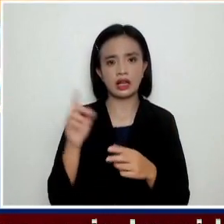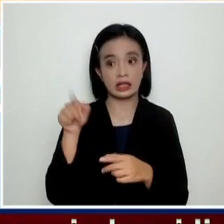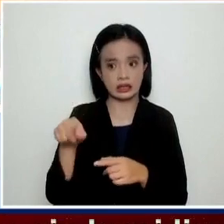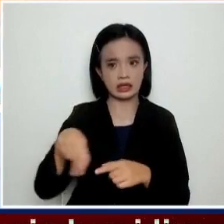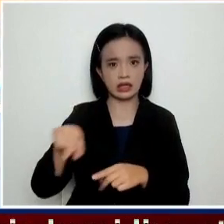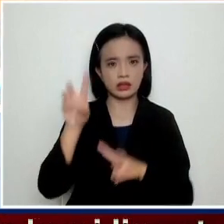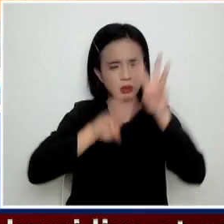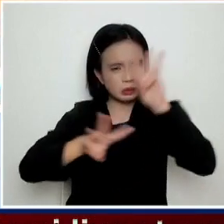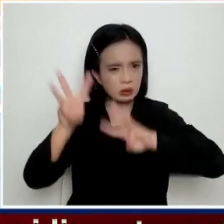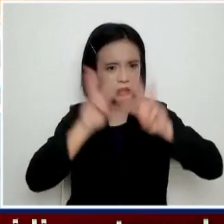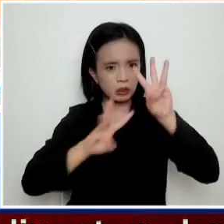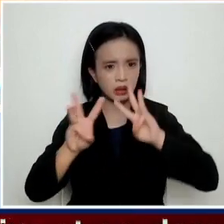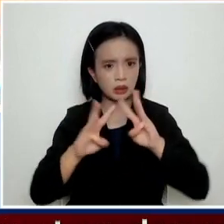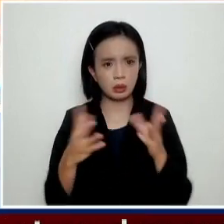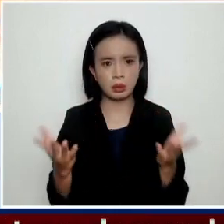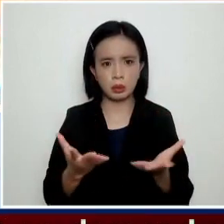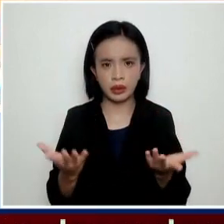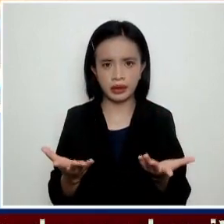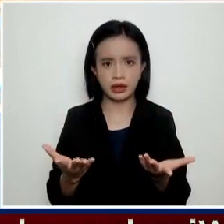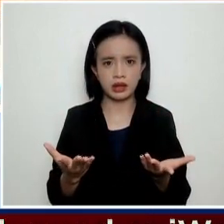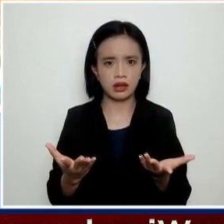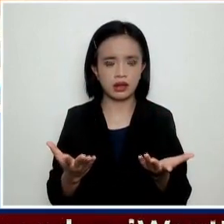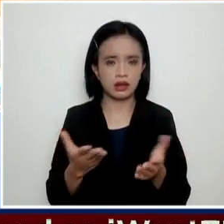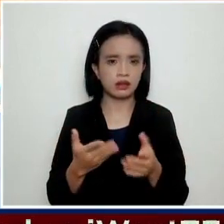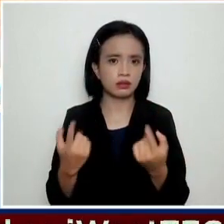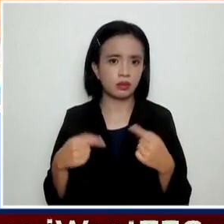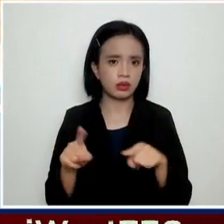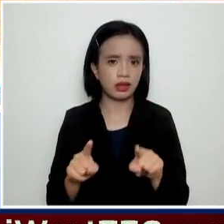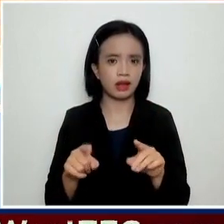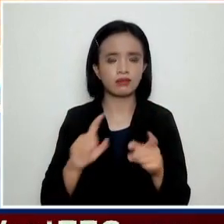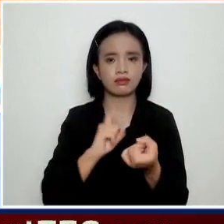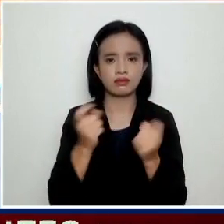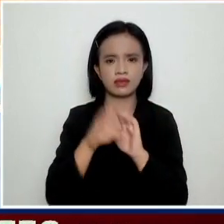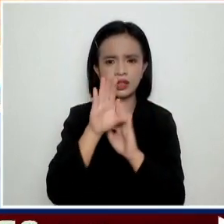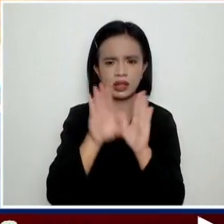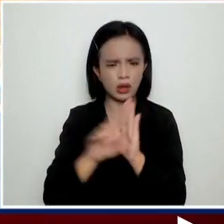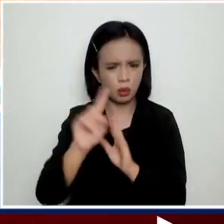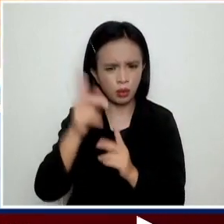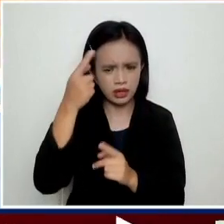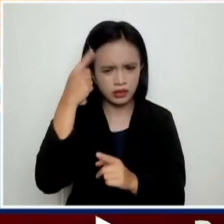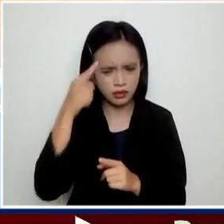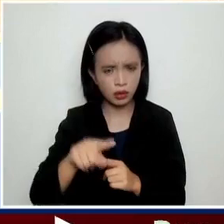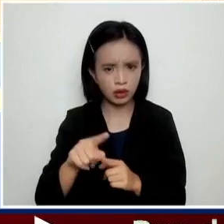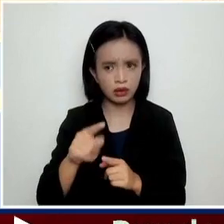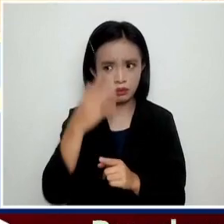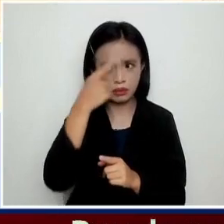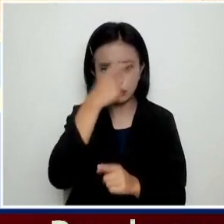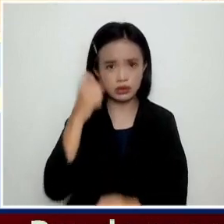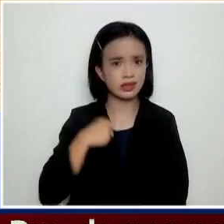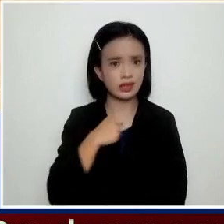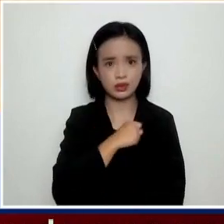kung saan-saan mapunta ang CONCON. Para saan pa daw ito, gayong ayaw naman ng mga senador.